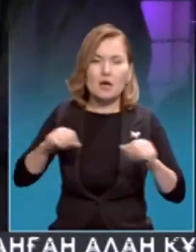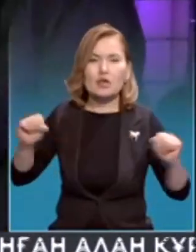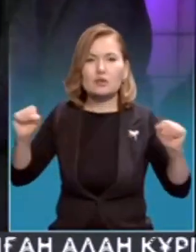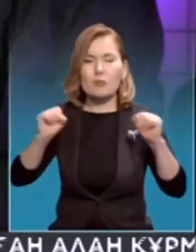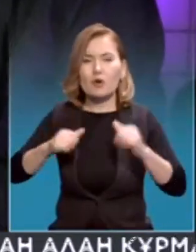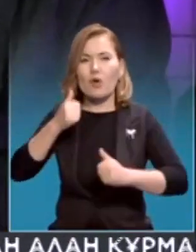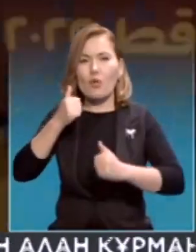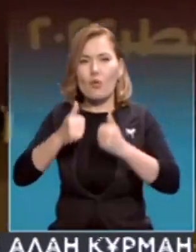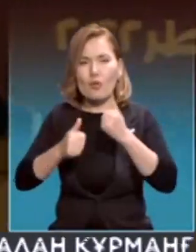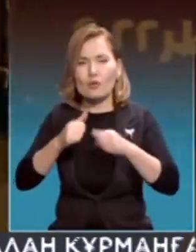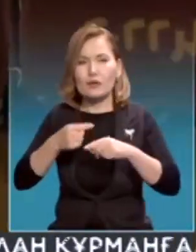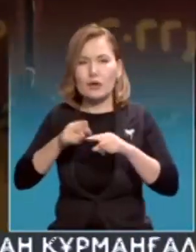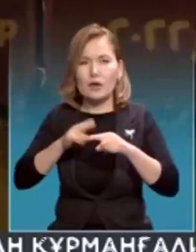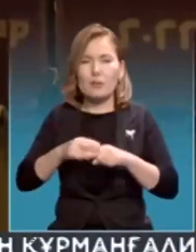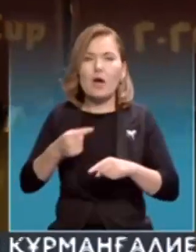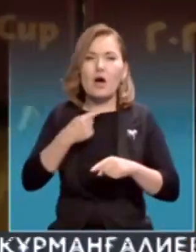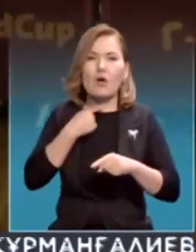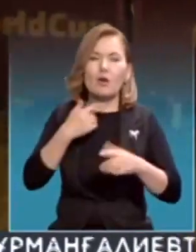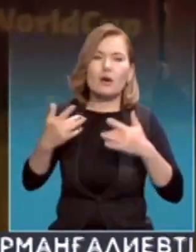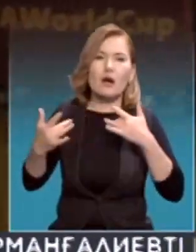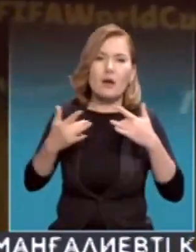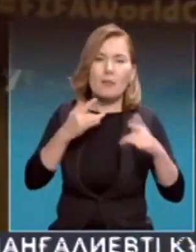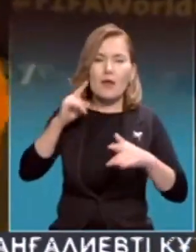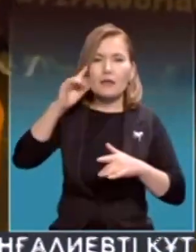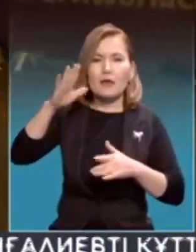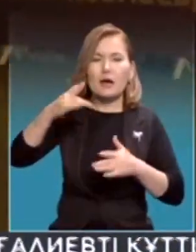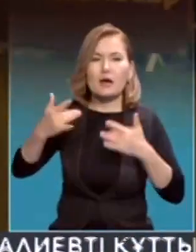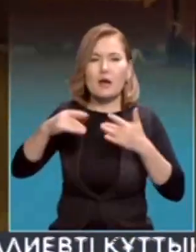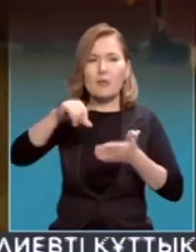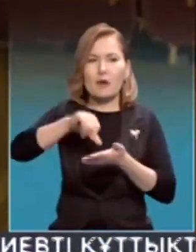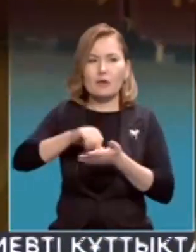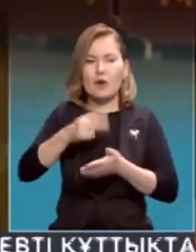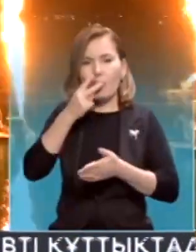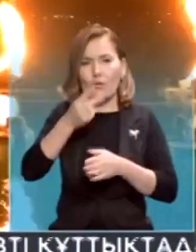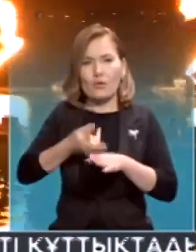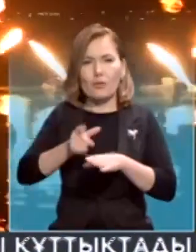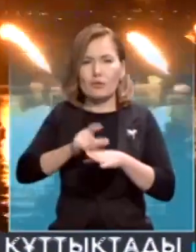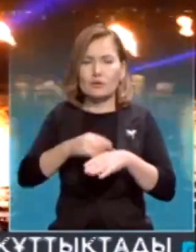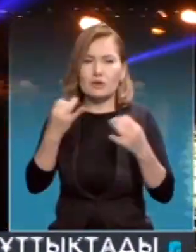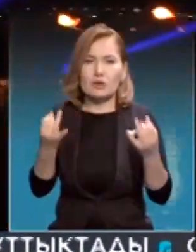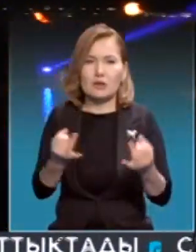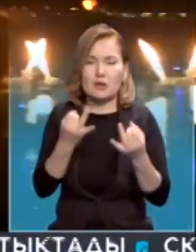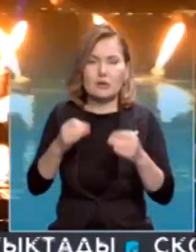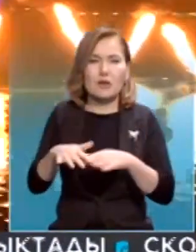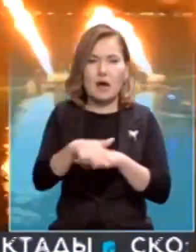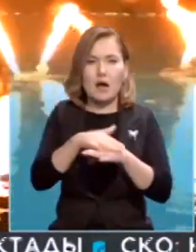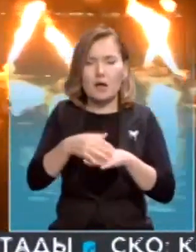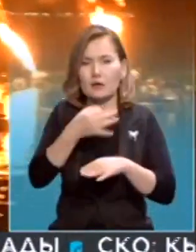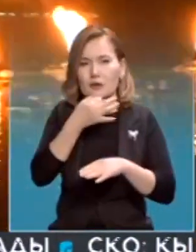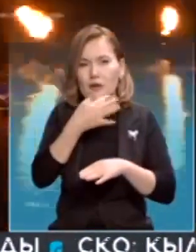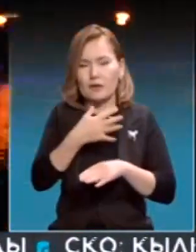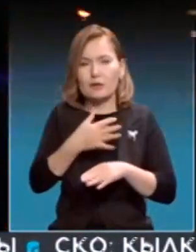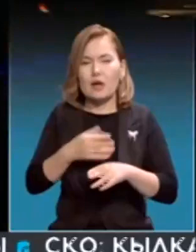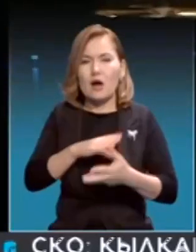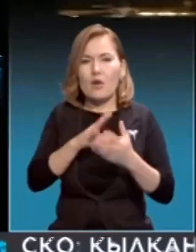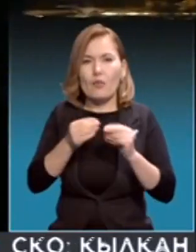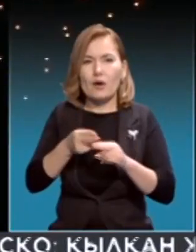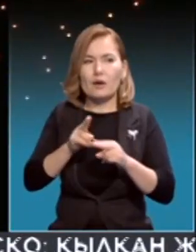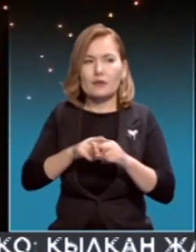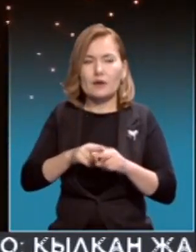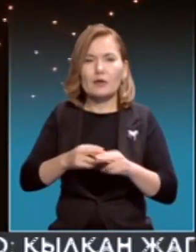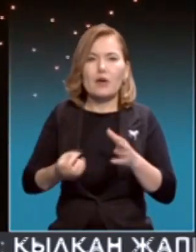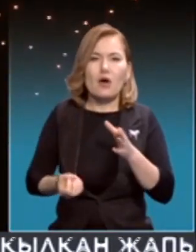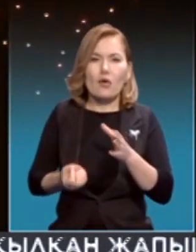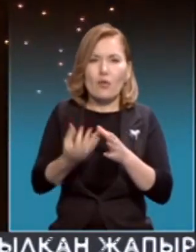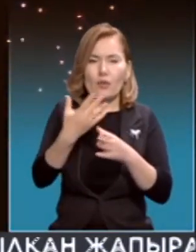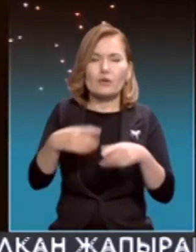ойындар өткізіліп, жанды дауысты өтетін танымал әншілердің кештерін тамашалайды. Көпшіліктің асыға күтетін дрондар шоуы бұл